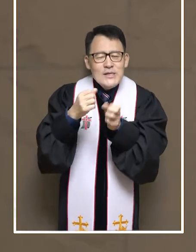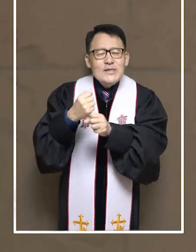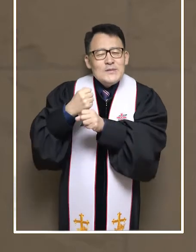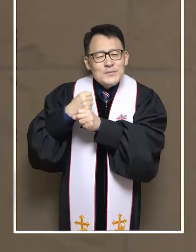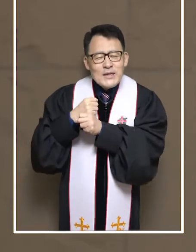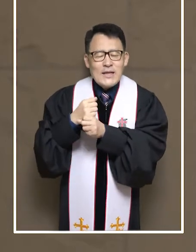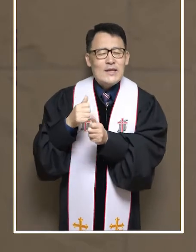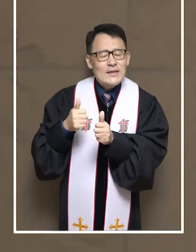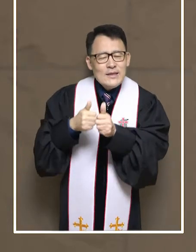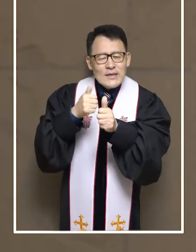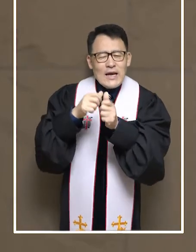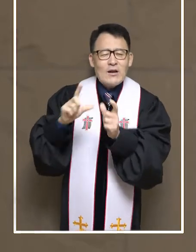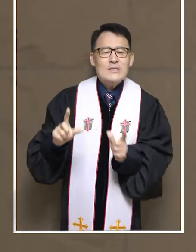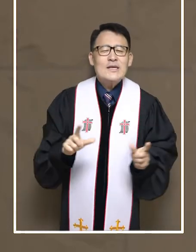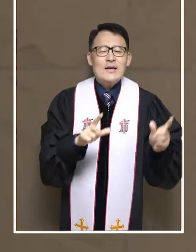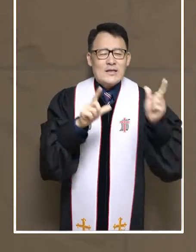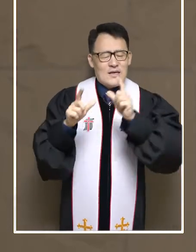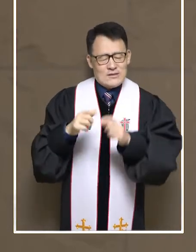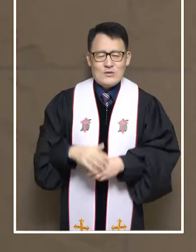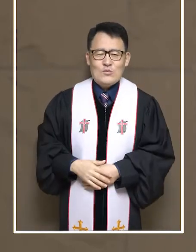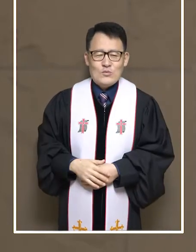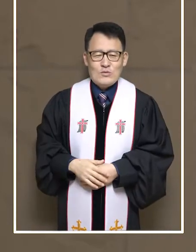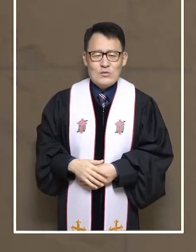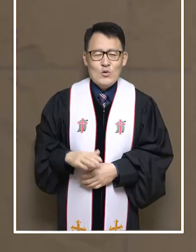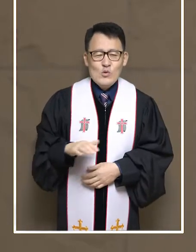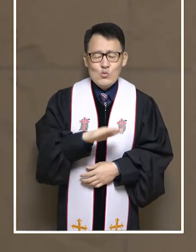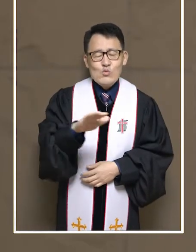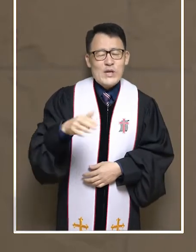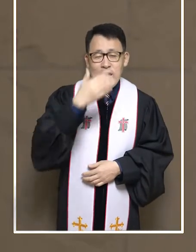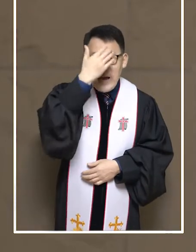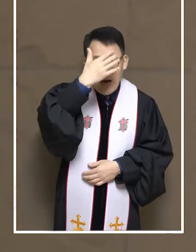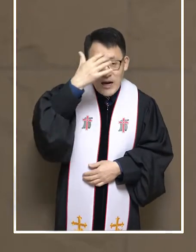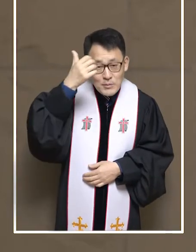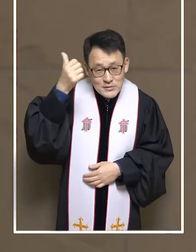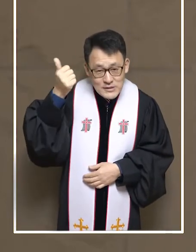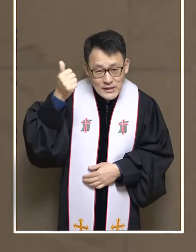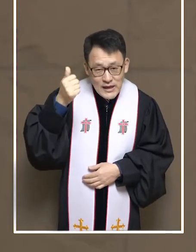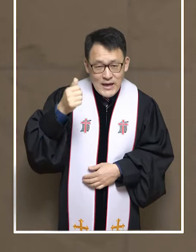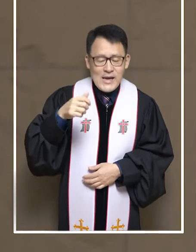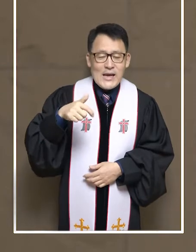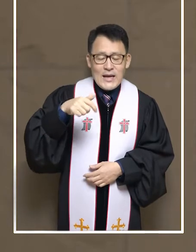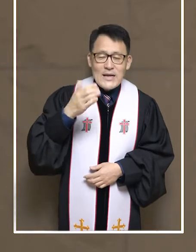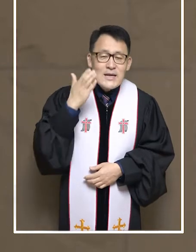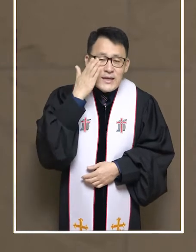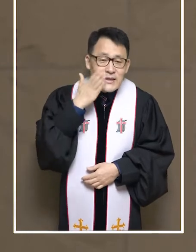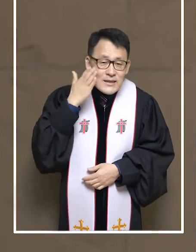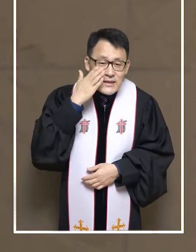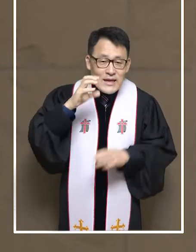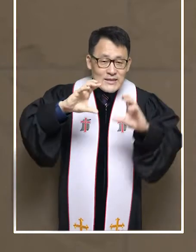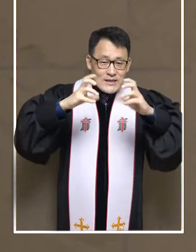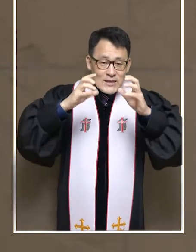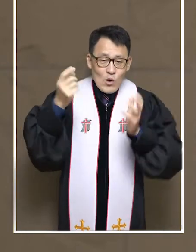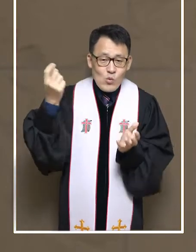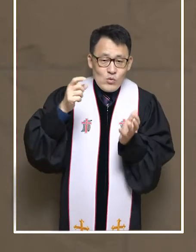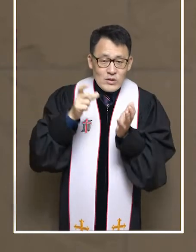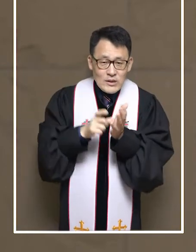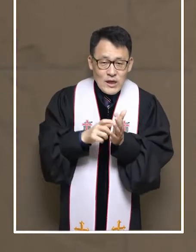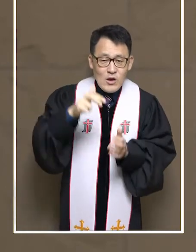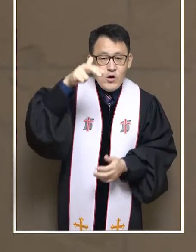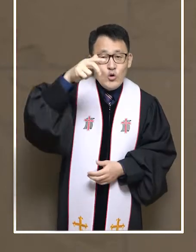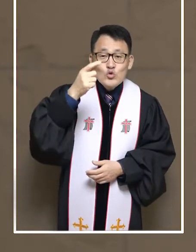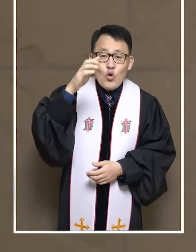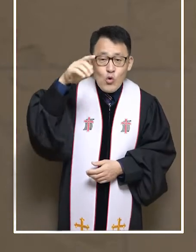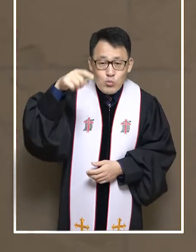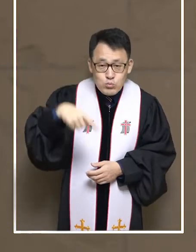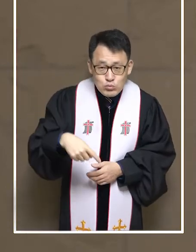줄 믿고 하나님을 의지했다는 거지요. 그래서 우리 증조부께서 여기 가나안에 올 때,